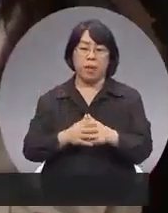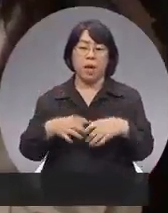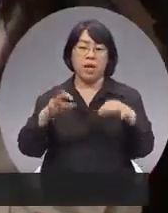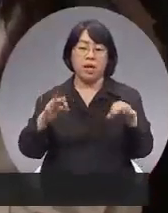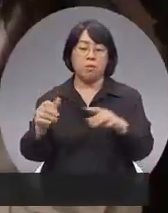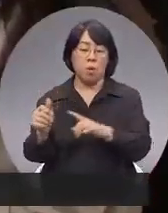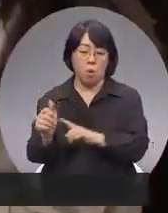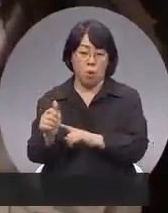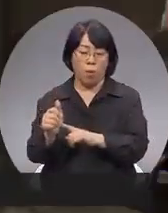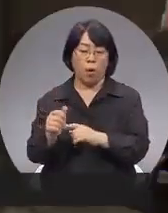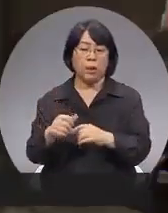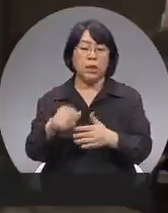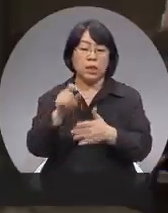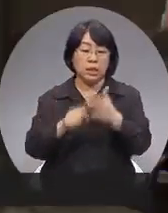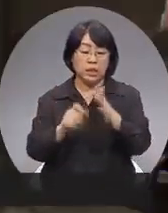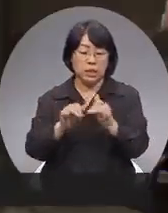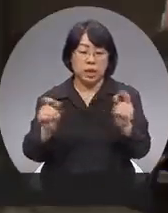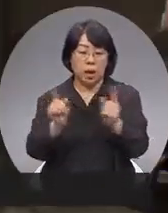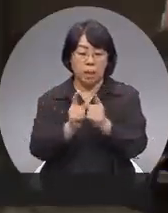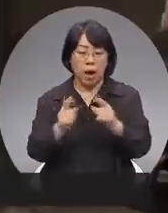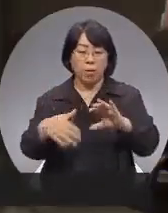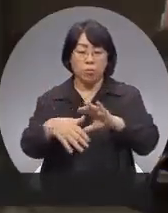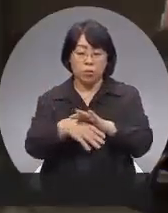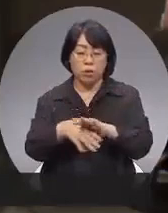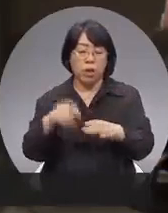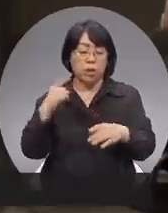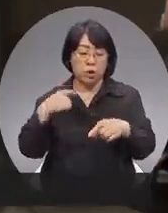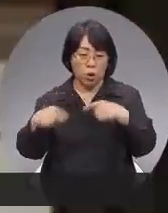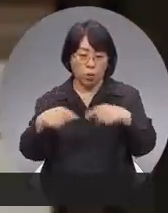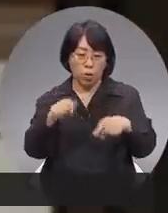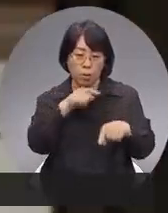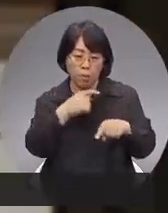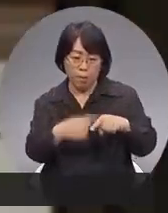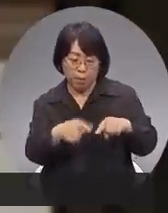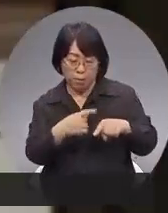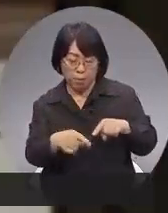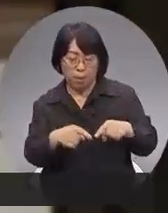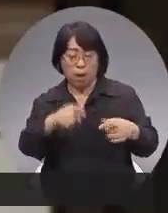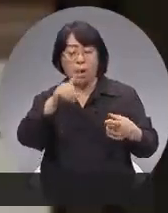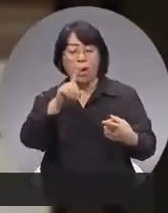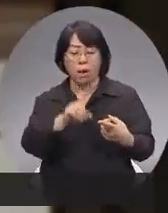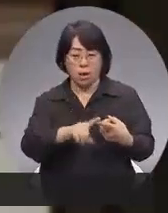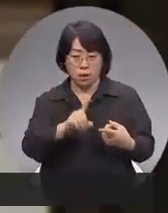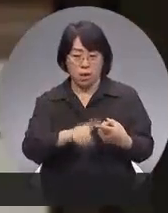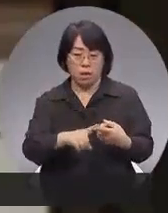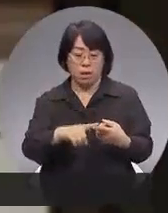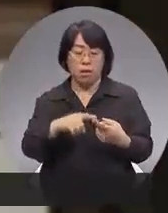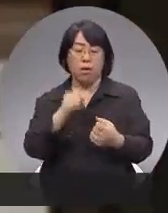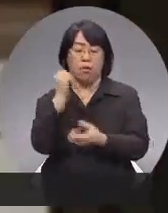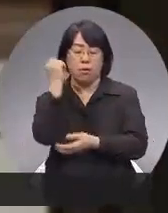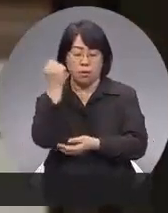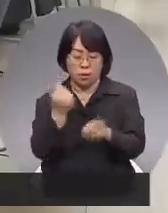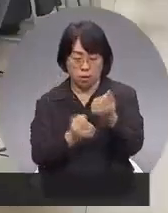앞서 기자들과 만나 문재인 정부 평가와 비서실장 공과의 논란이 있을 수밖에 없다고